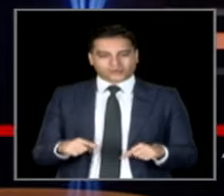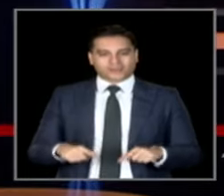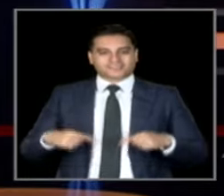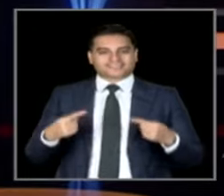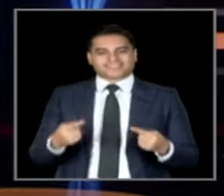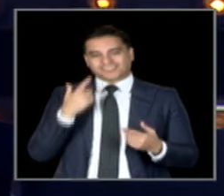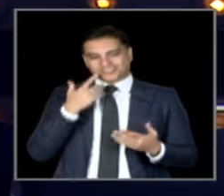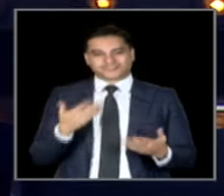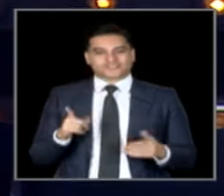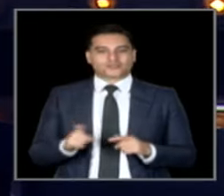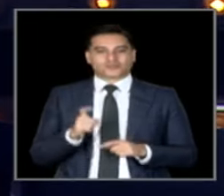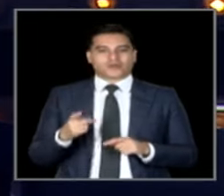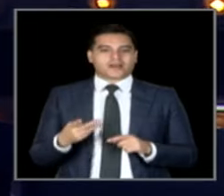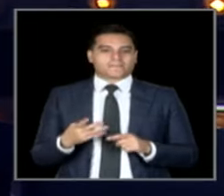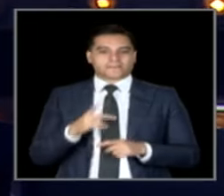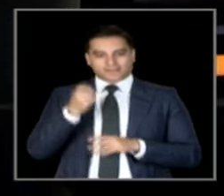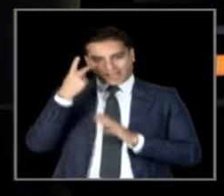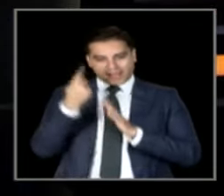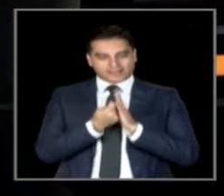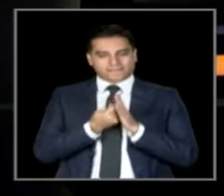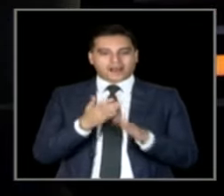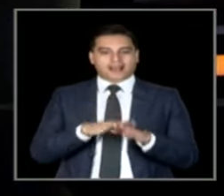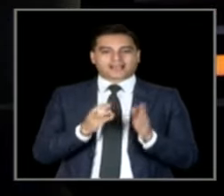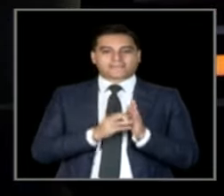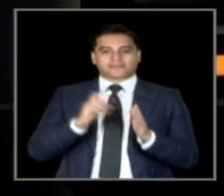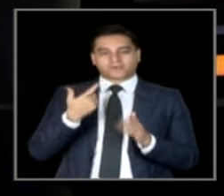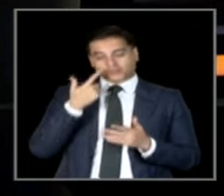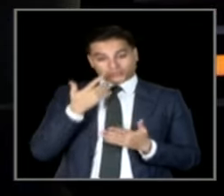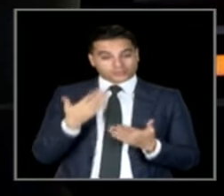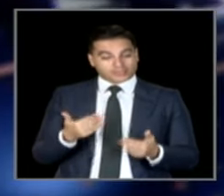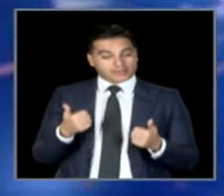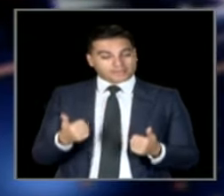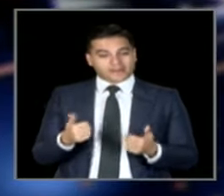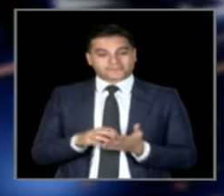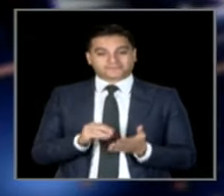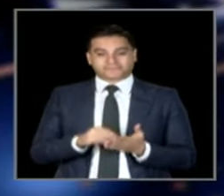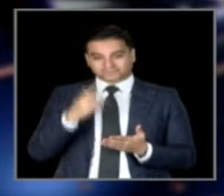بينا. سؤال في الأدب لجامعة المنصورة. أيوة بالظبط كده،